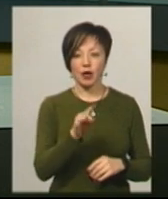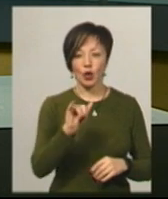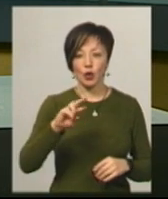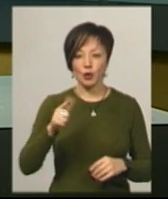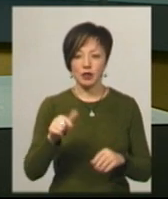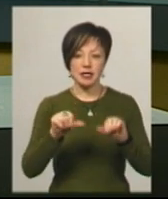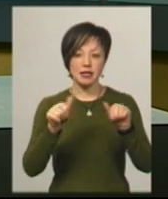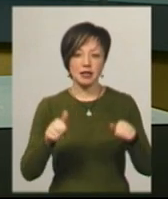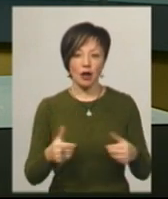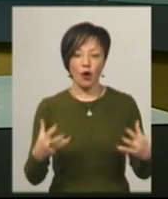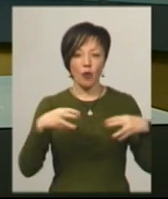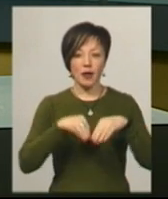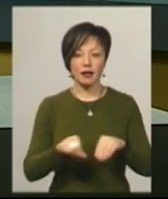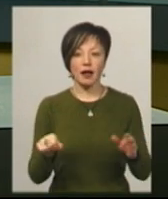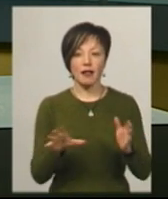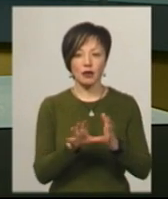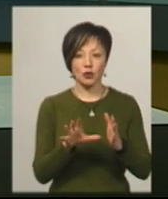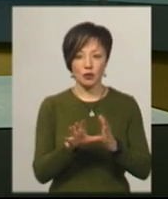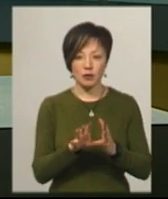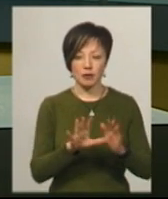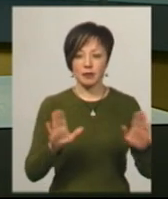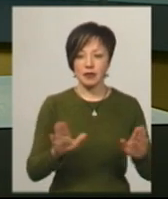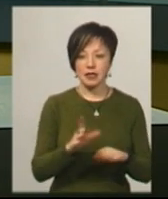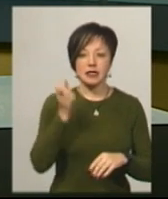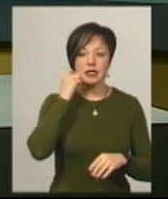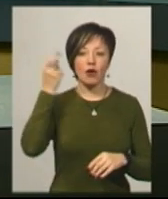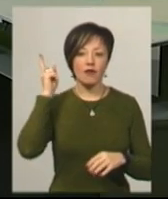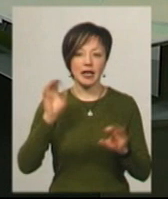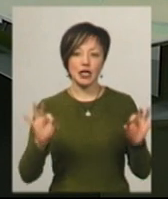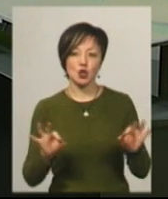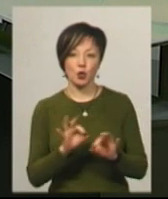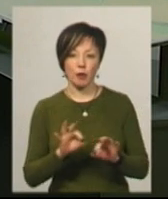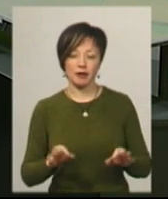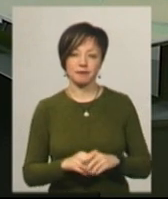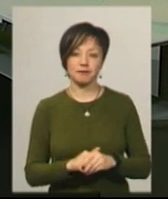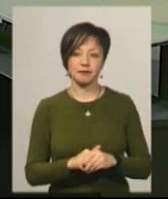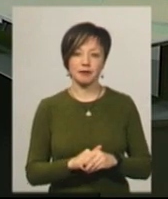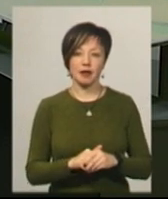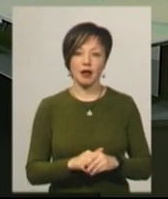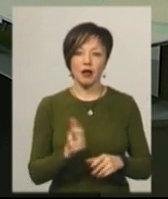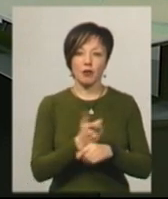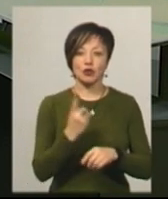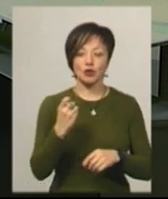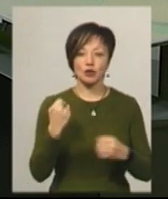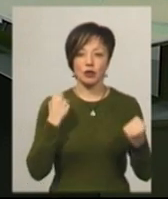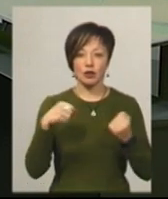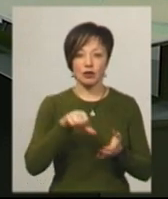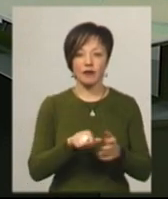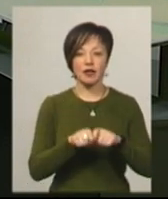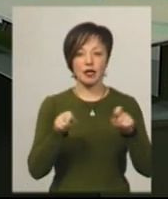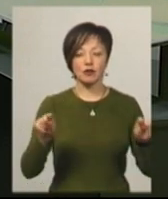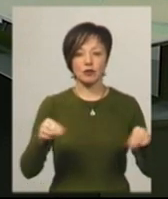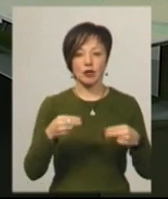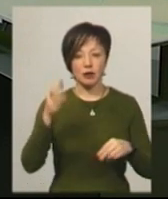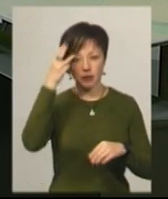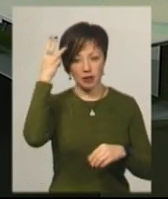в стилі, який об'єднує електронний саунд і старовинний інструмент. Понад 100 спортсменів беруть участь у відкритому